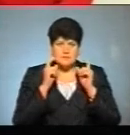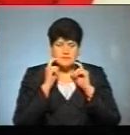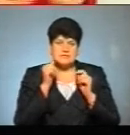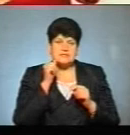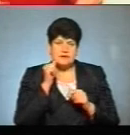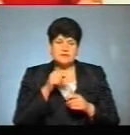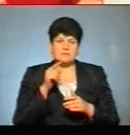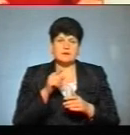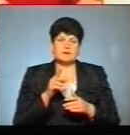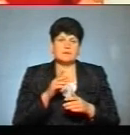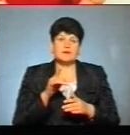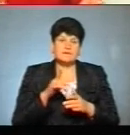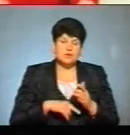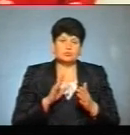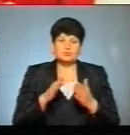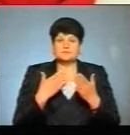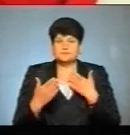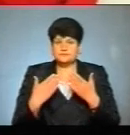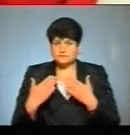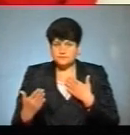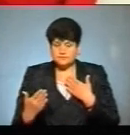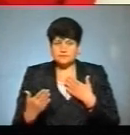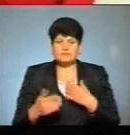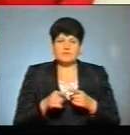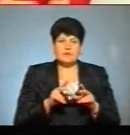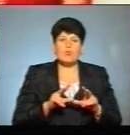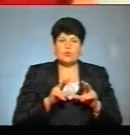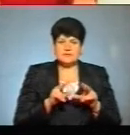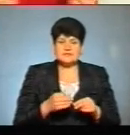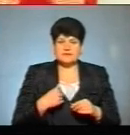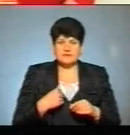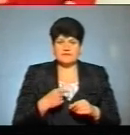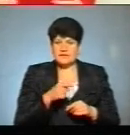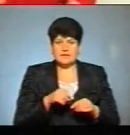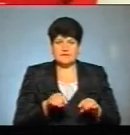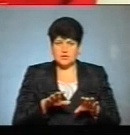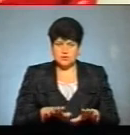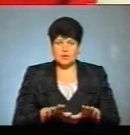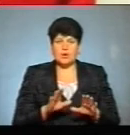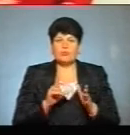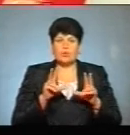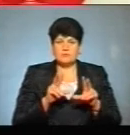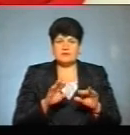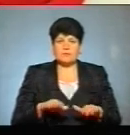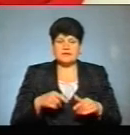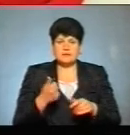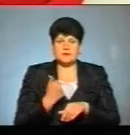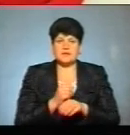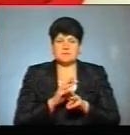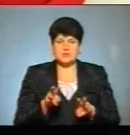ми віримо в конструктивний діалог з міським головою. Він пообіцяв нам, він ж не вирішує, пообіцяв передати це все прем'єр-міністру